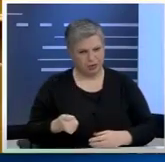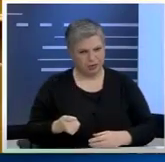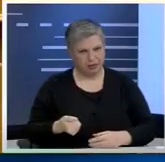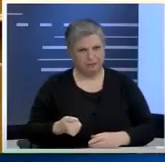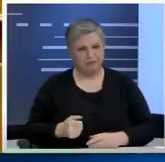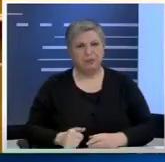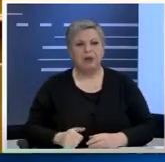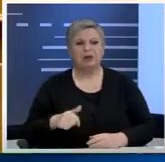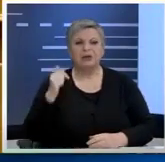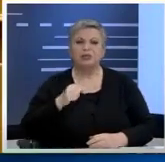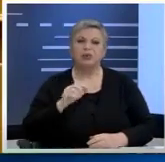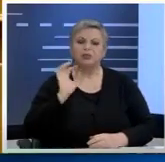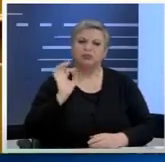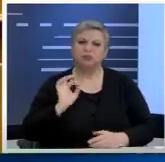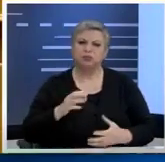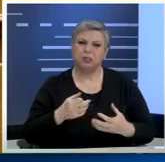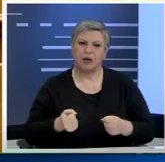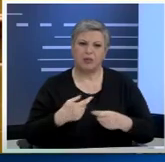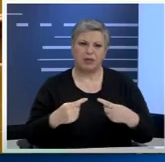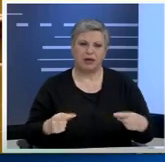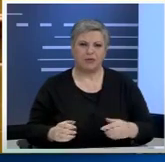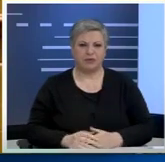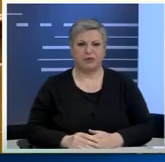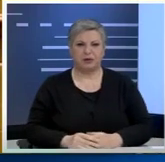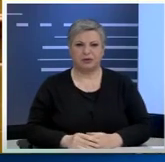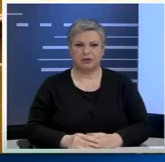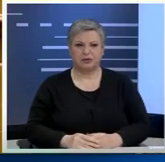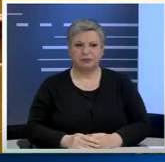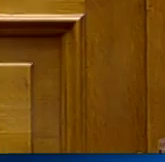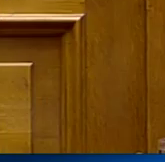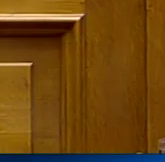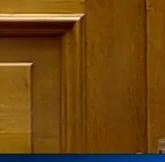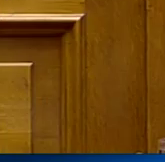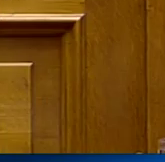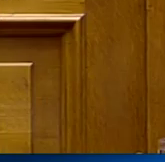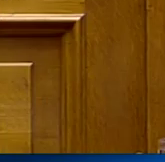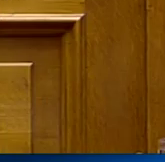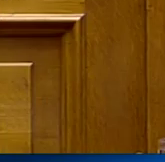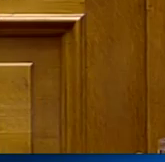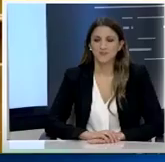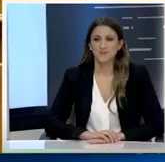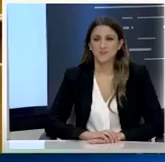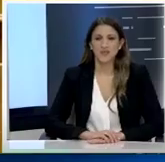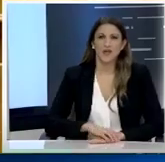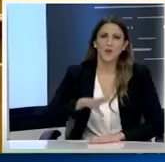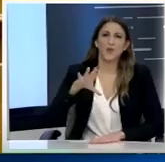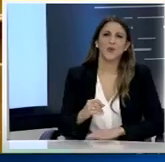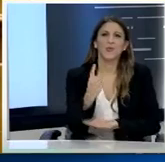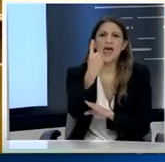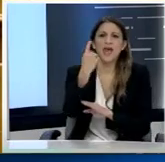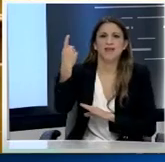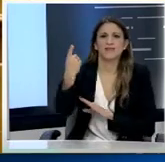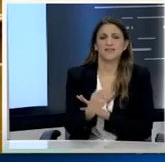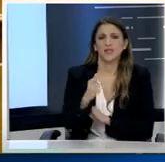στοχευμένες παρεμβάσεις της τάξης του 1,8 δισεκατομμυρίων ευρώ ή 1% του ΑΕΠ σε συνθήκες